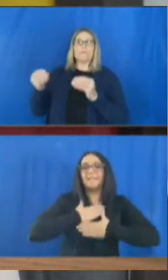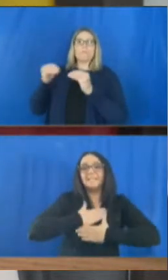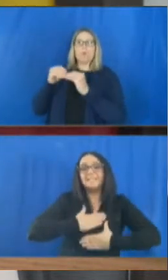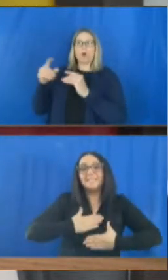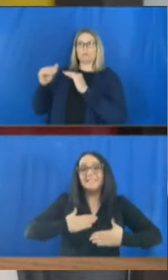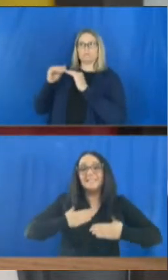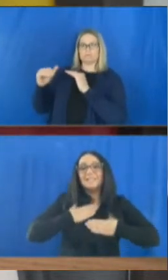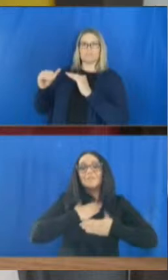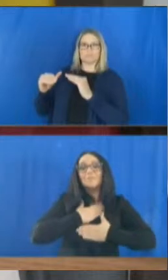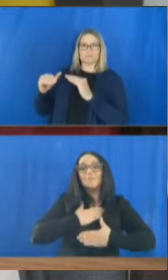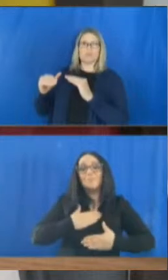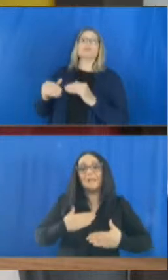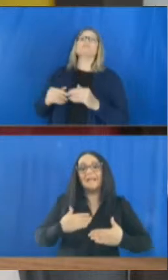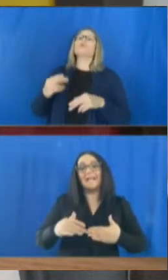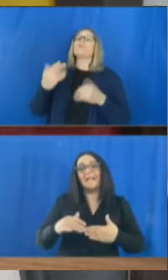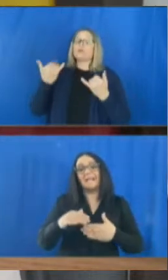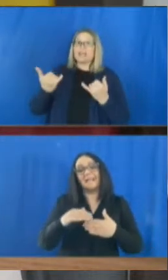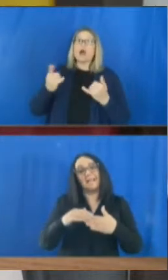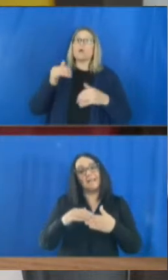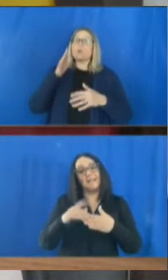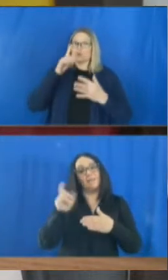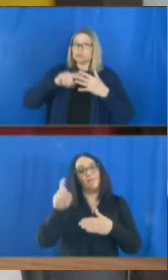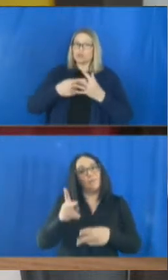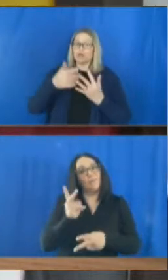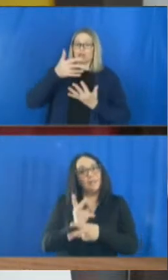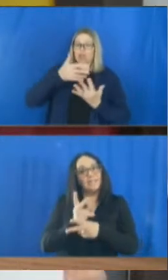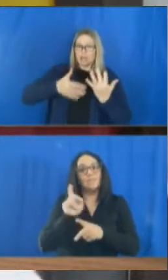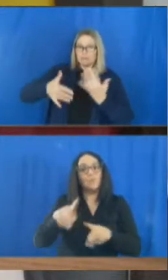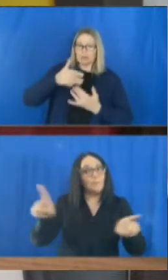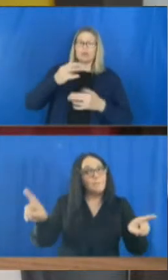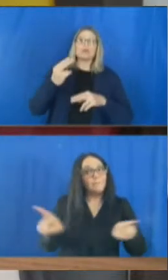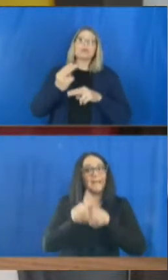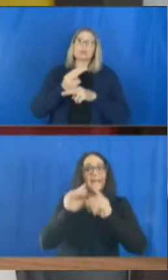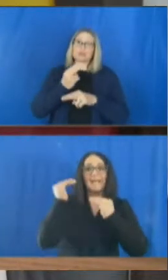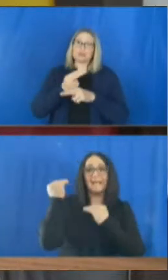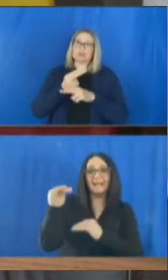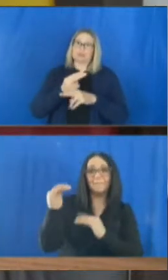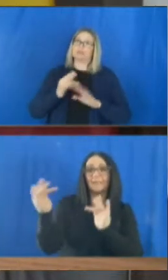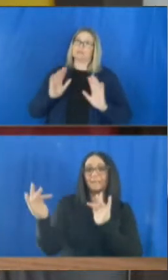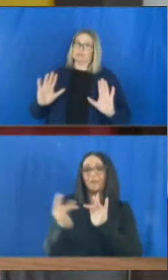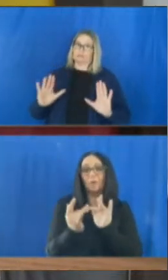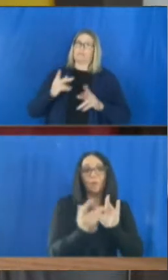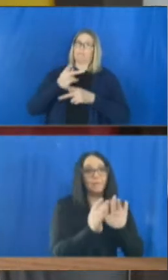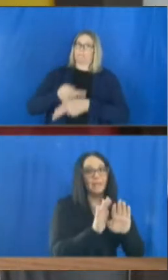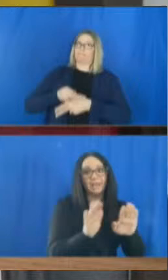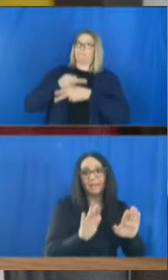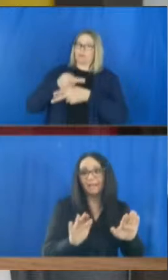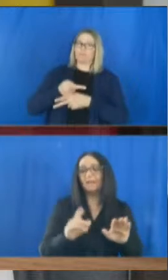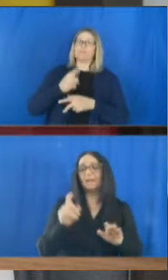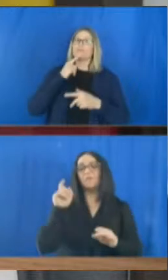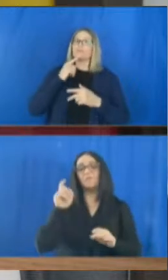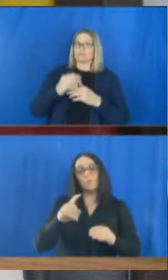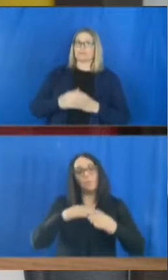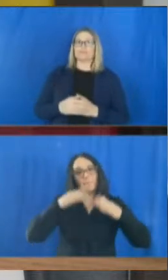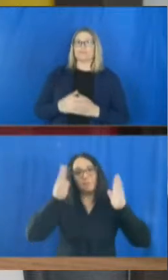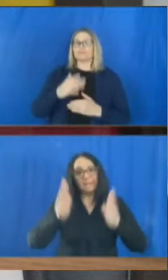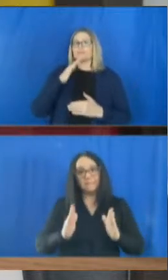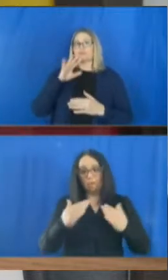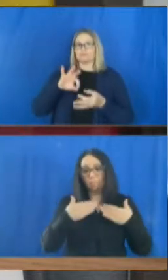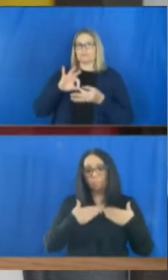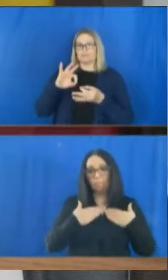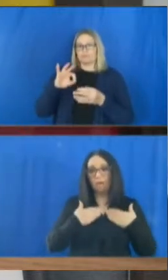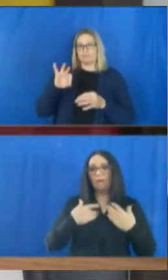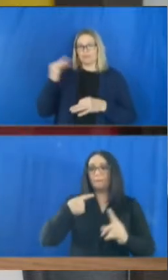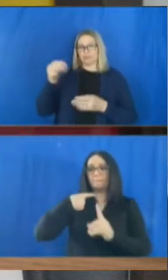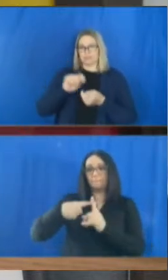de même 10 pour les rassemblements à l'intérieur et à l'extérieur. Le port du masque demeure obligatoire dans tous les